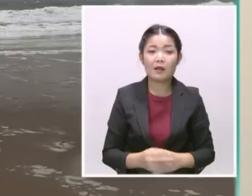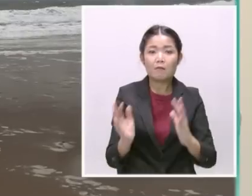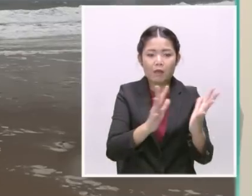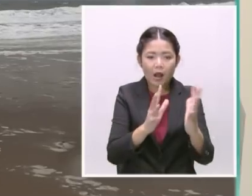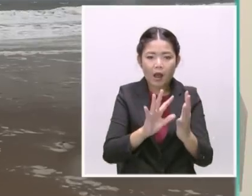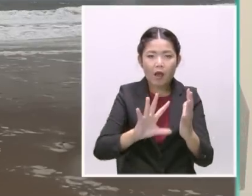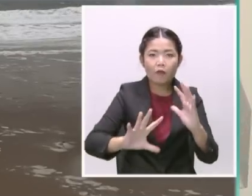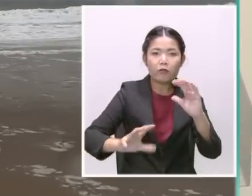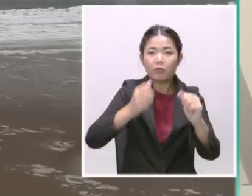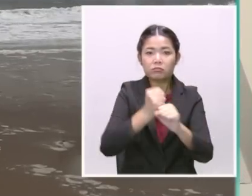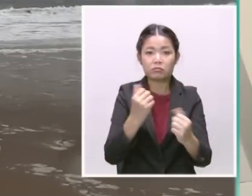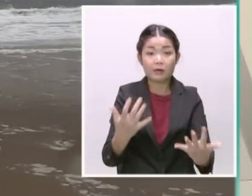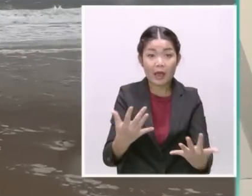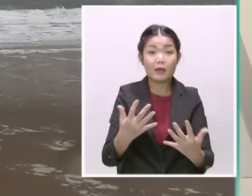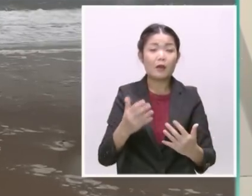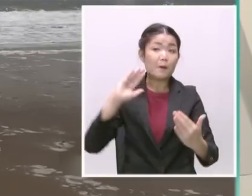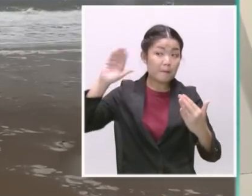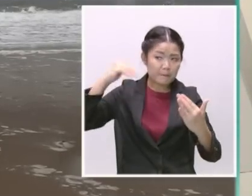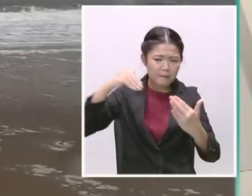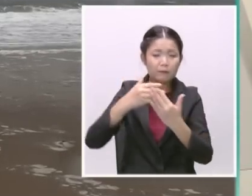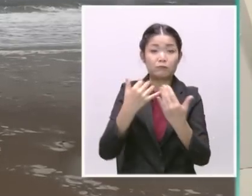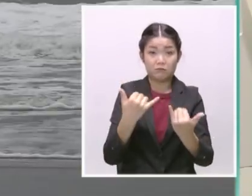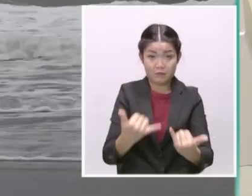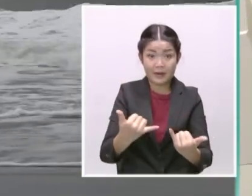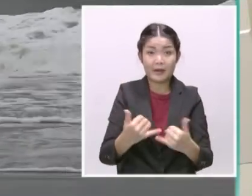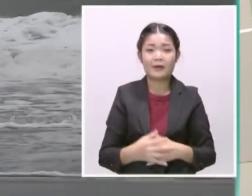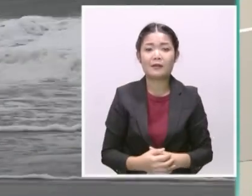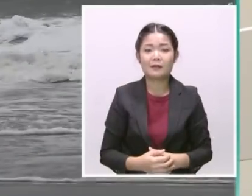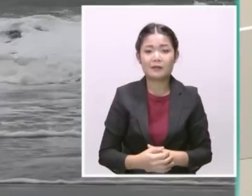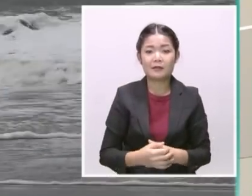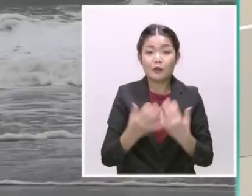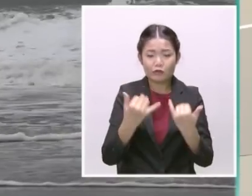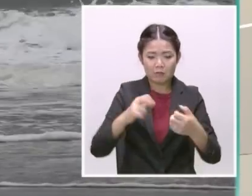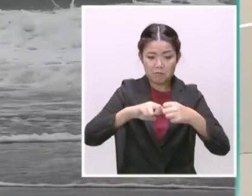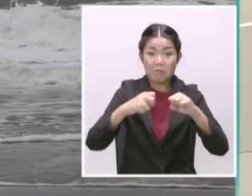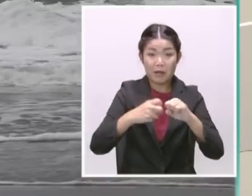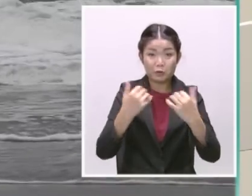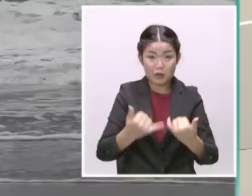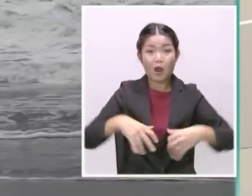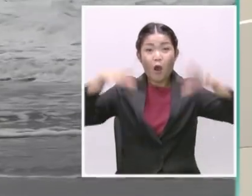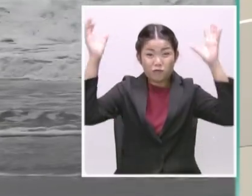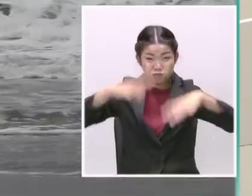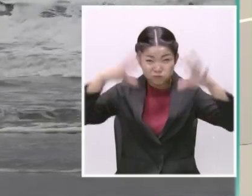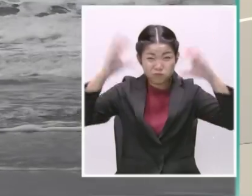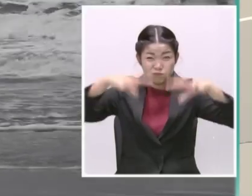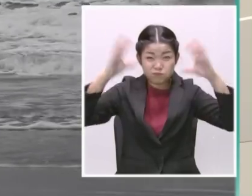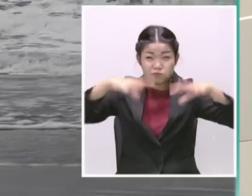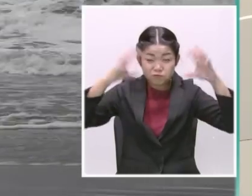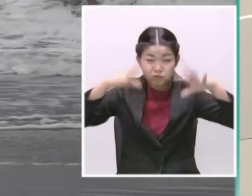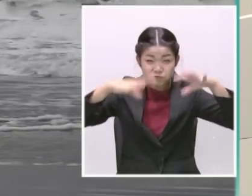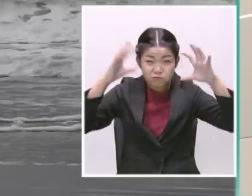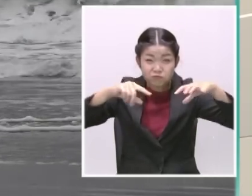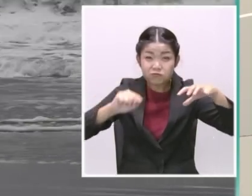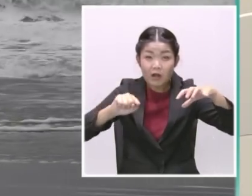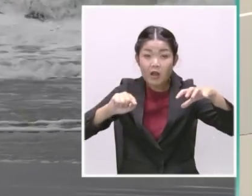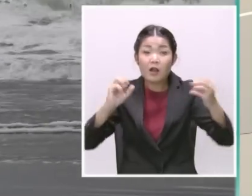้นตัวเป็นอยางไร Αจาร์ ถ้าเรานับมาถึงปัจบันนี้แล้็สถนการที่กำลงเกิดขนอยู่ใชวเวลานี้ฝนกระหน่ำลงมาแล้วก็เป็ผลกระ